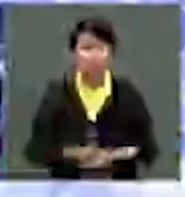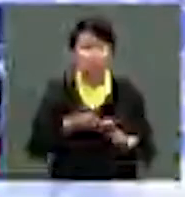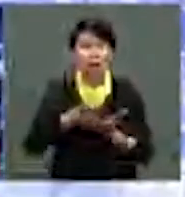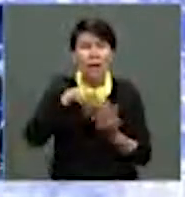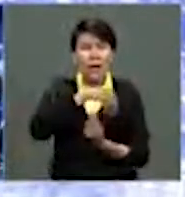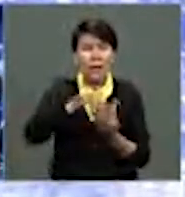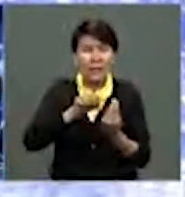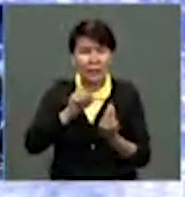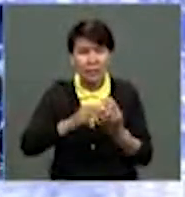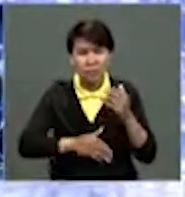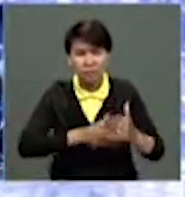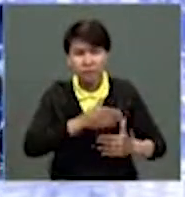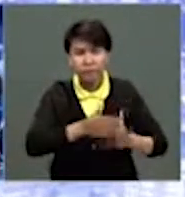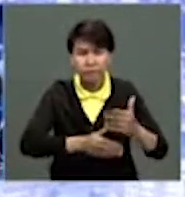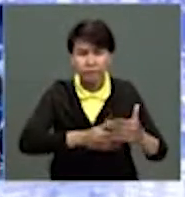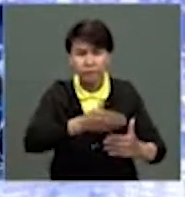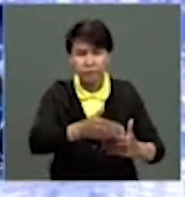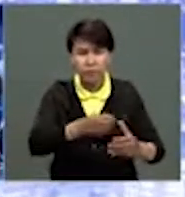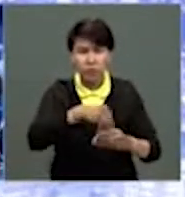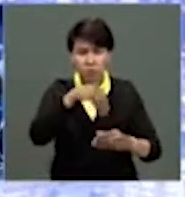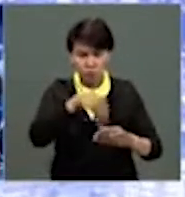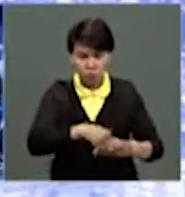เหมือนเดิมที่มีอยู่แล้วต้องมาขับเคลื่อนเศรษฐกิจต้องมาแล้วอยู่กับเราได้14วันแล้วต้องปลอดภัยกิจกรรมกิจกรรมอะไรบ้างนะครับที่จะเข้ามาแล้วจะทำให้เกิดความปลอดภัย